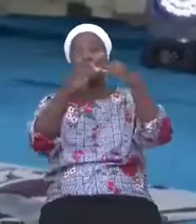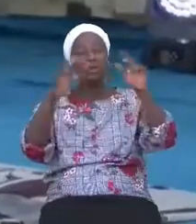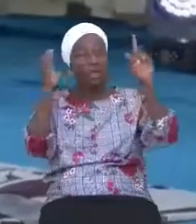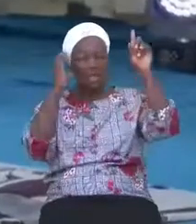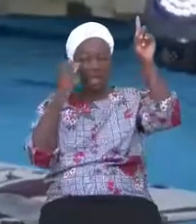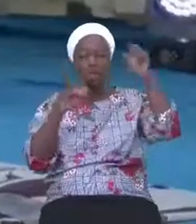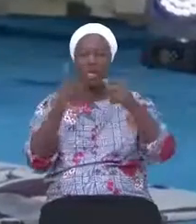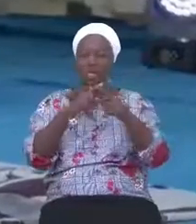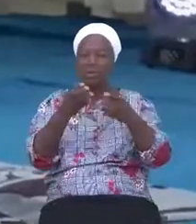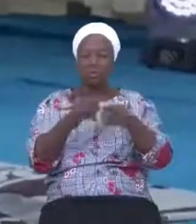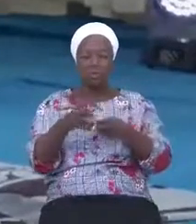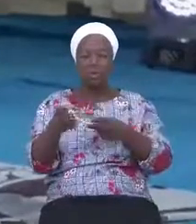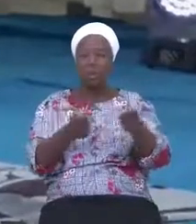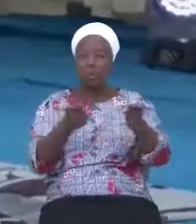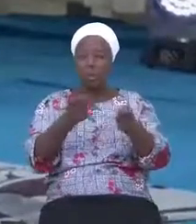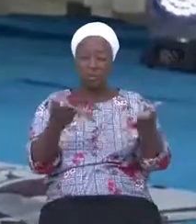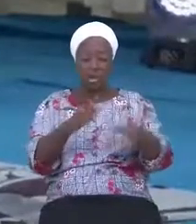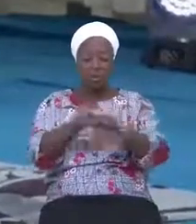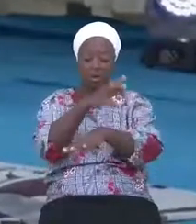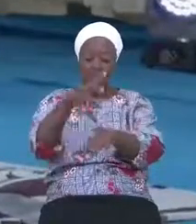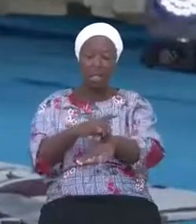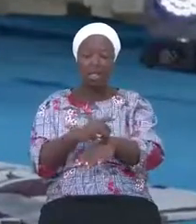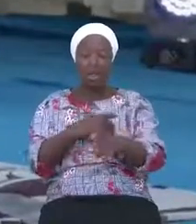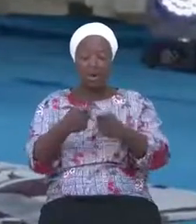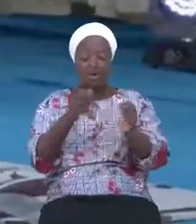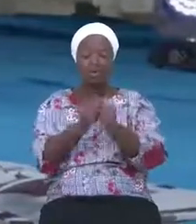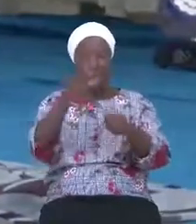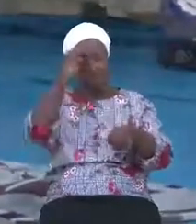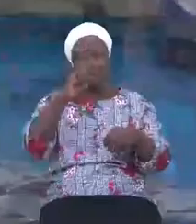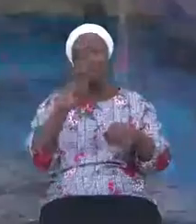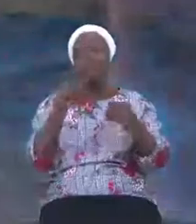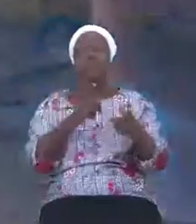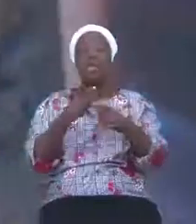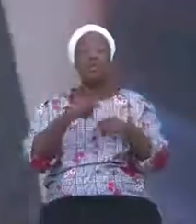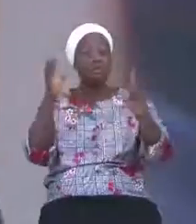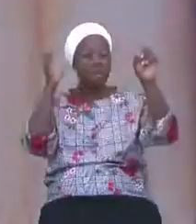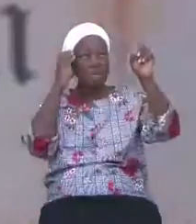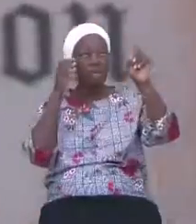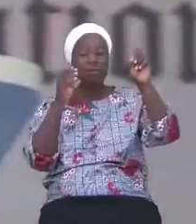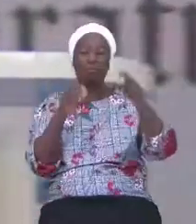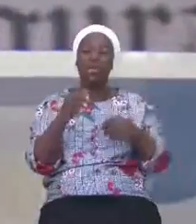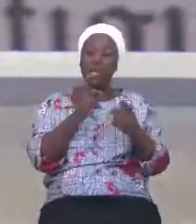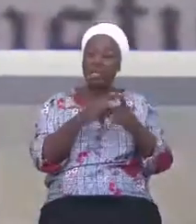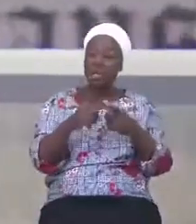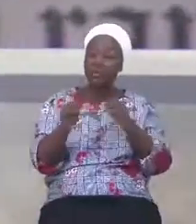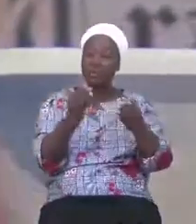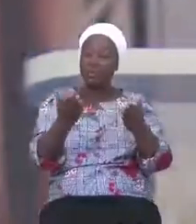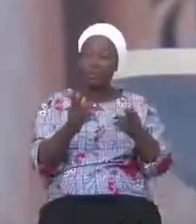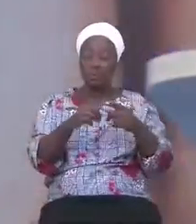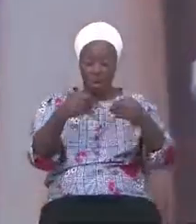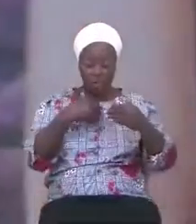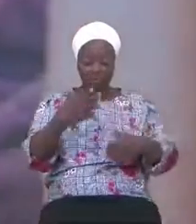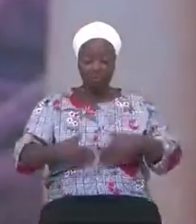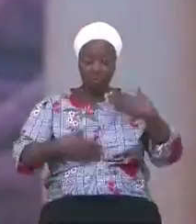la terre et régner avec lui dans le règne millénaire, écoute-le. Si tu veux avoir la